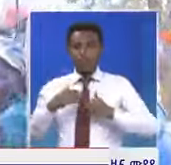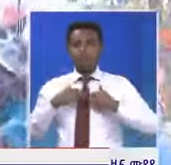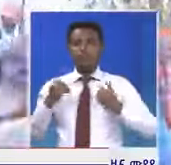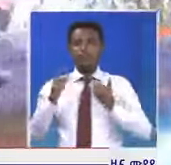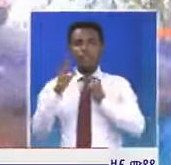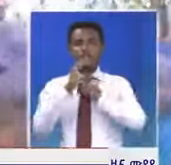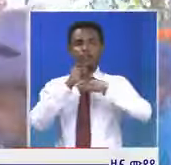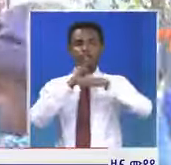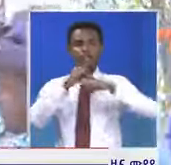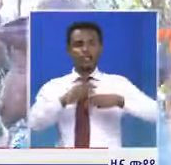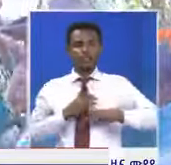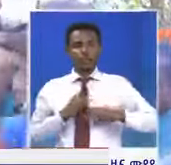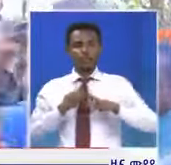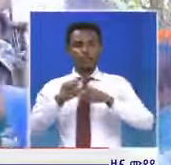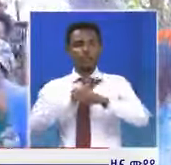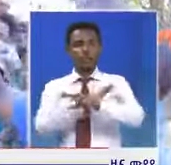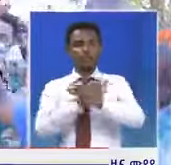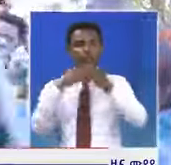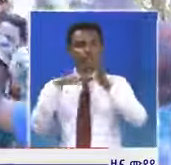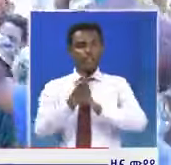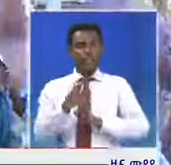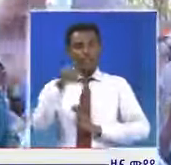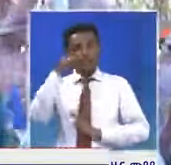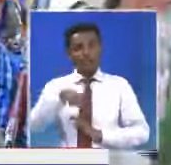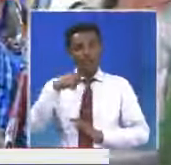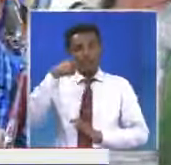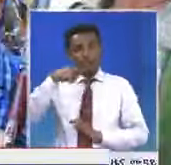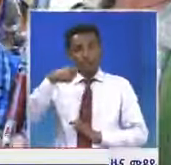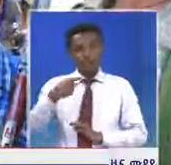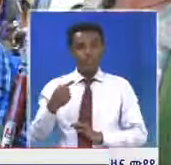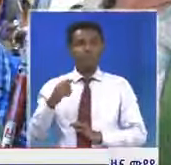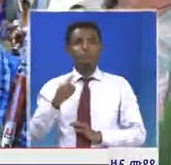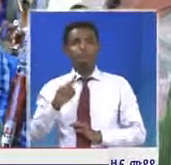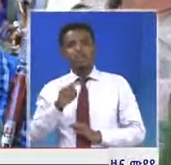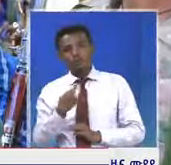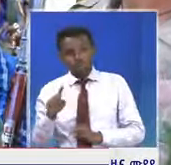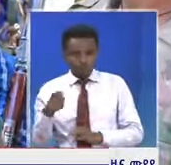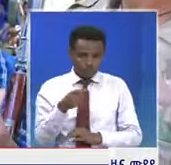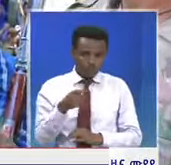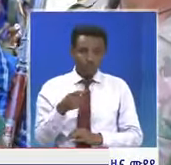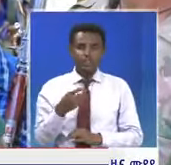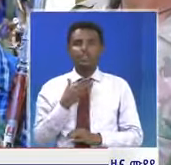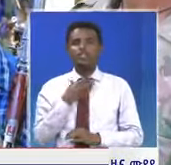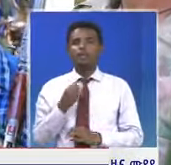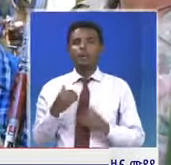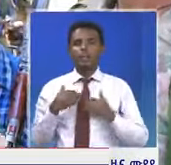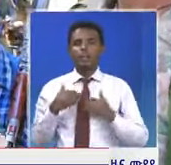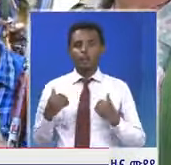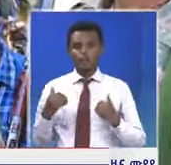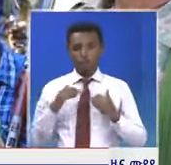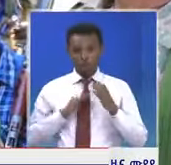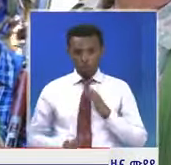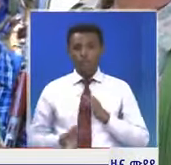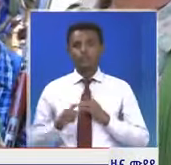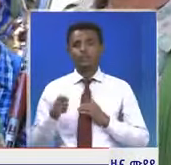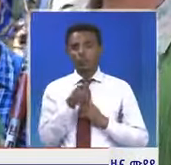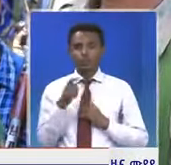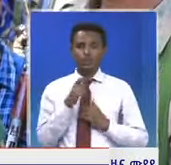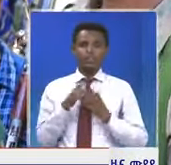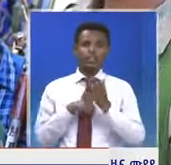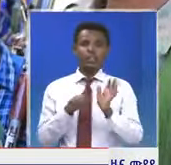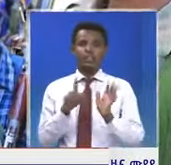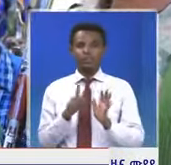መከላከያ ሰራዊትንና ልዩ ኃይልን ሊቀላቀሉ ይገባልም ብለዋል። ምንም ይሁን ምን የአማራ ተወላጅ የሆነ የተጋረጠበት አደጋ በተለይ ከአማራ